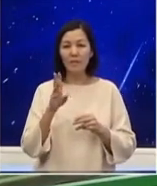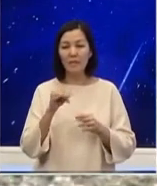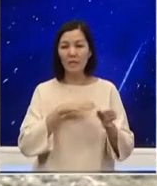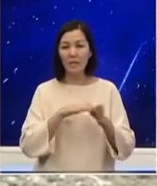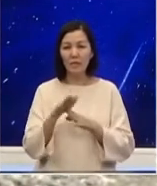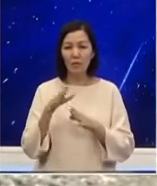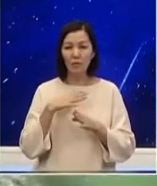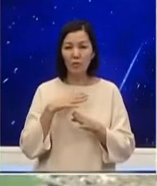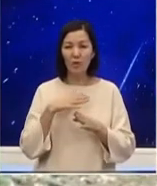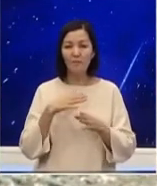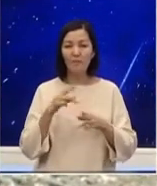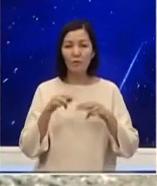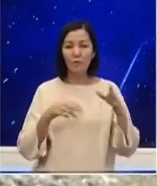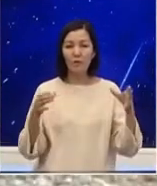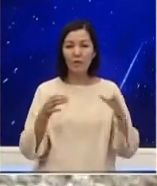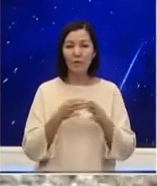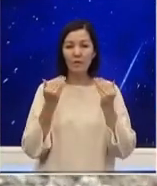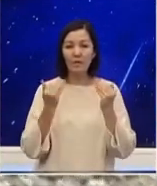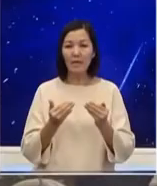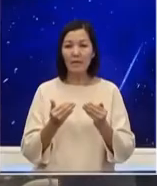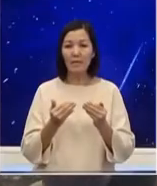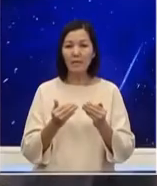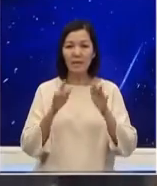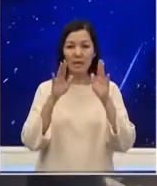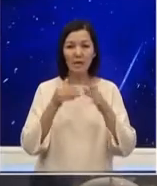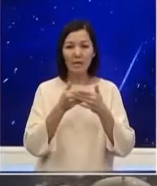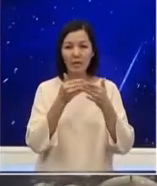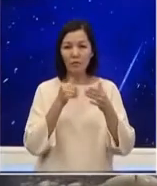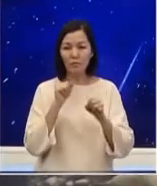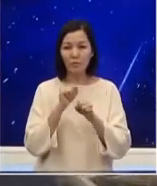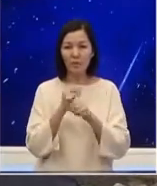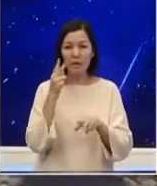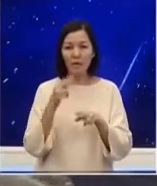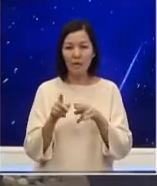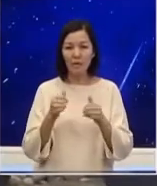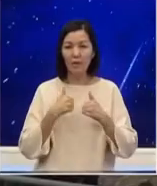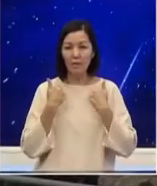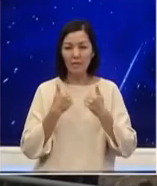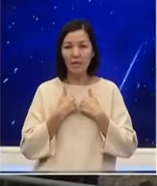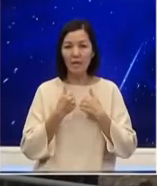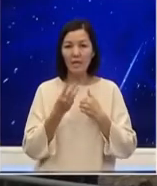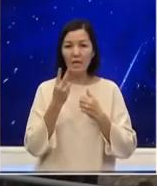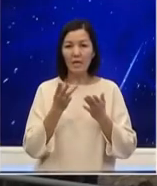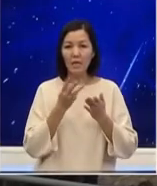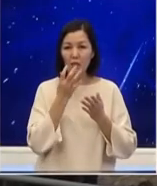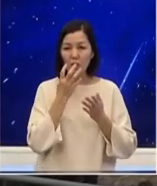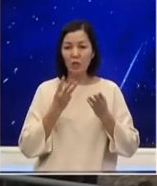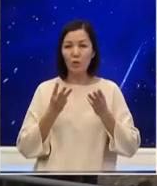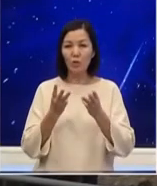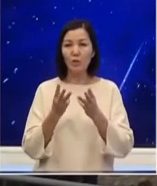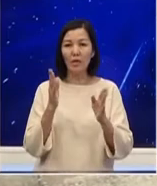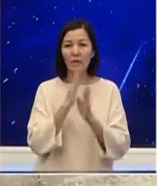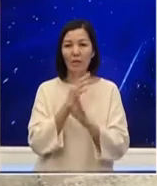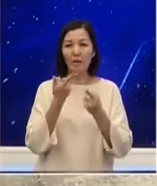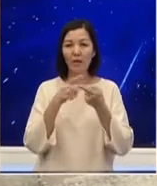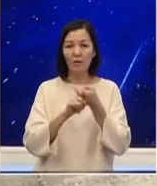атқаруда. Мердігер компания жұмысты қар түспей аяқтауға ынталы. Ал Талдықорғандағы 2 жылыту қазандығында табиғи газға ауыстыру жұмыстары